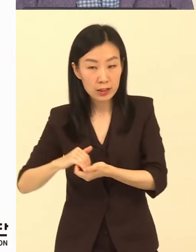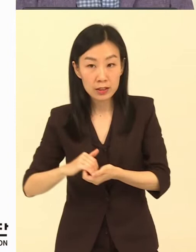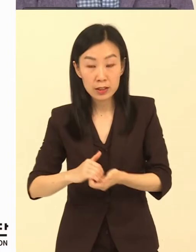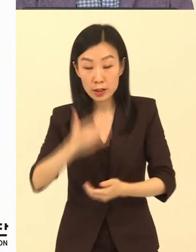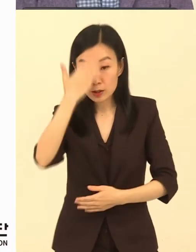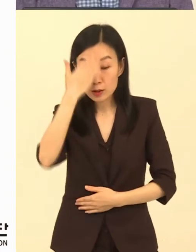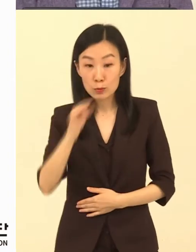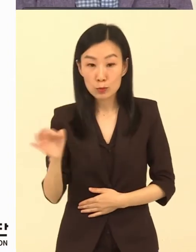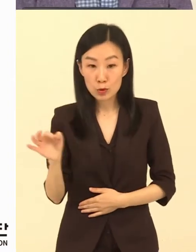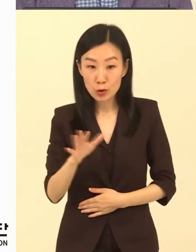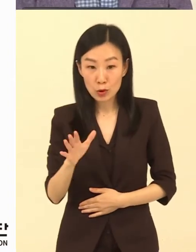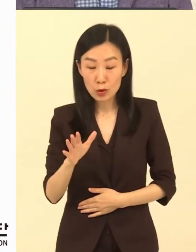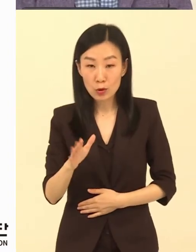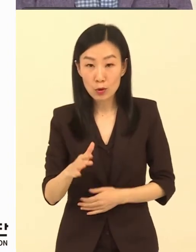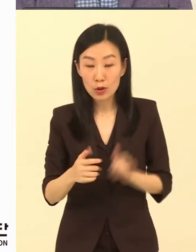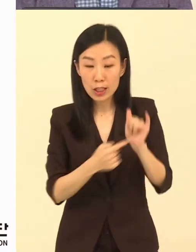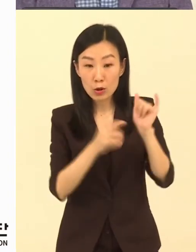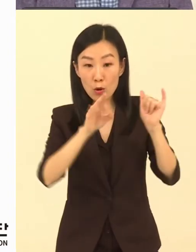있습니다.